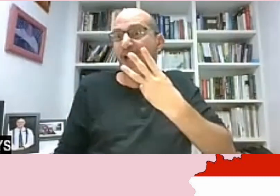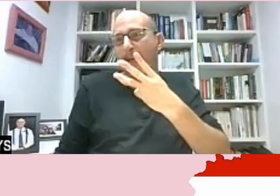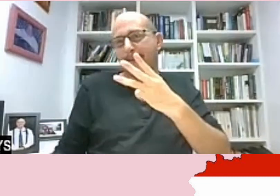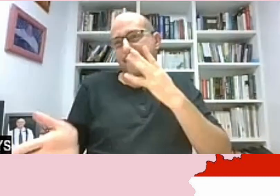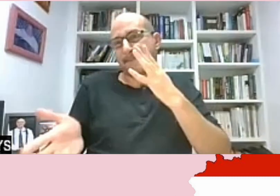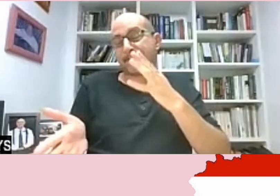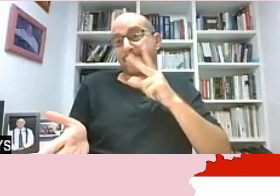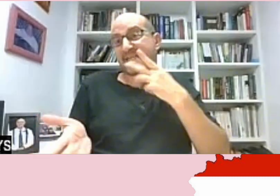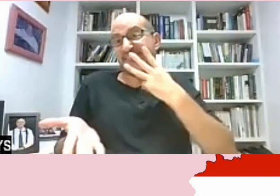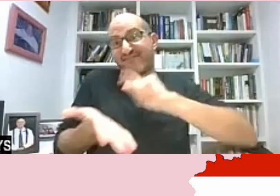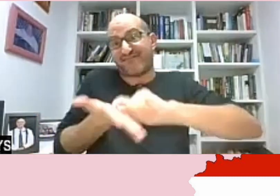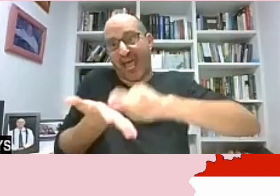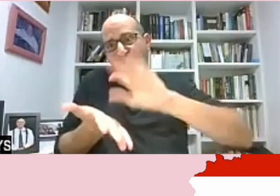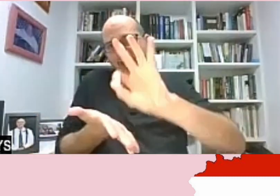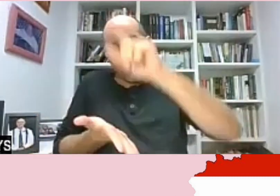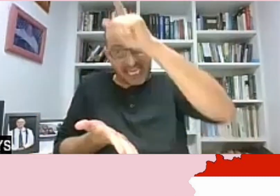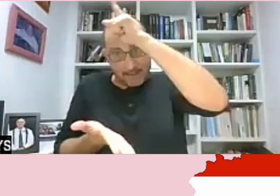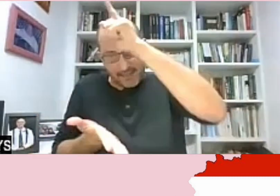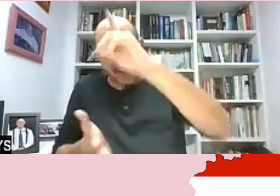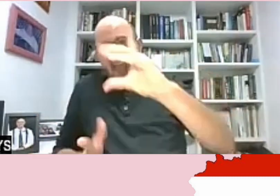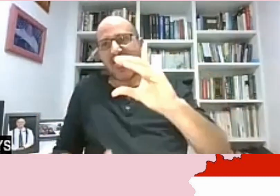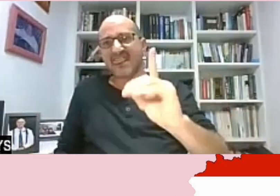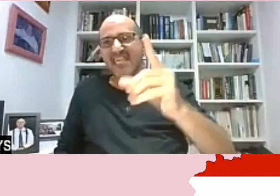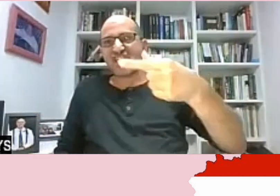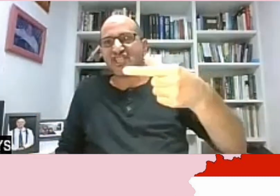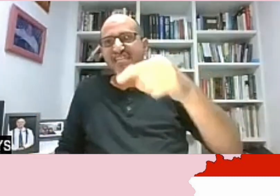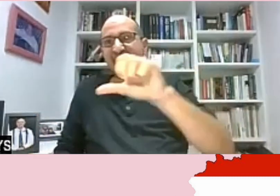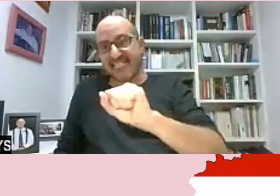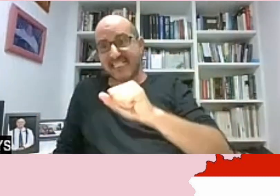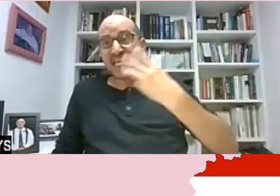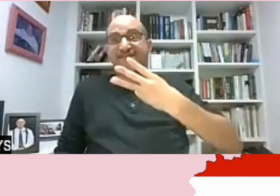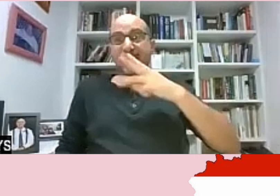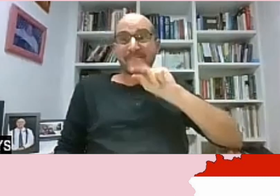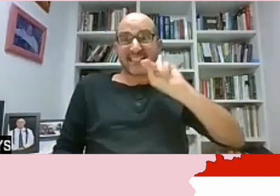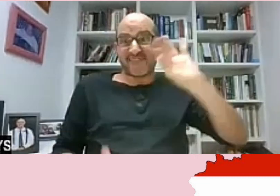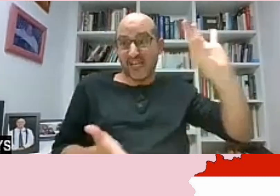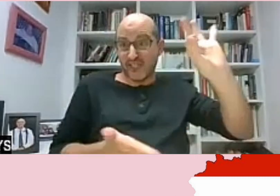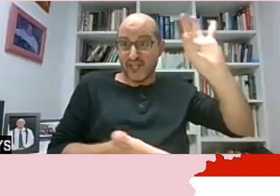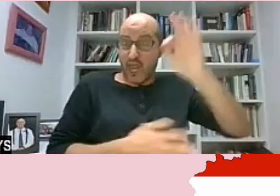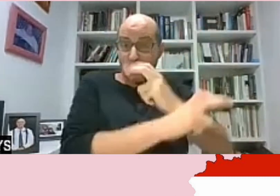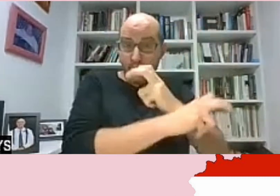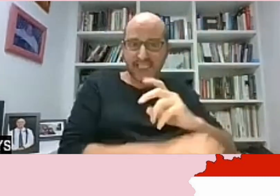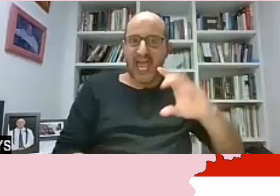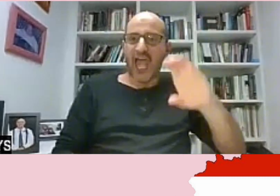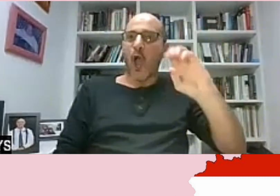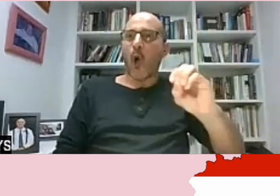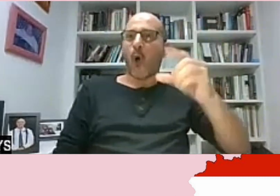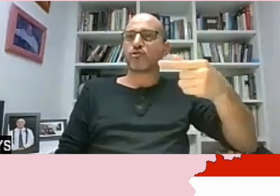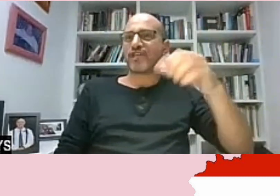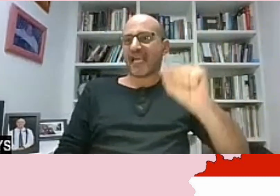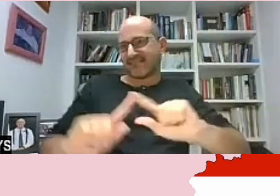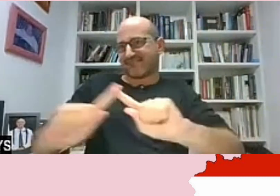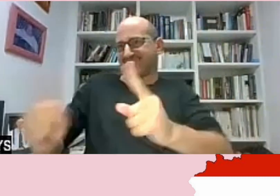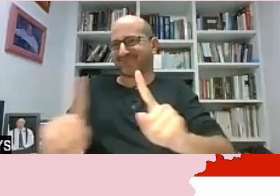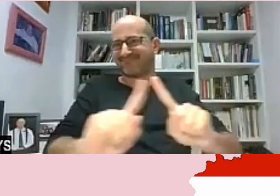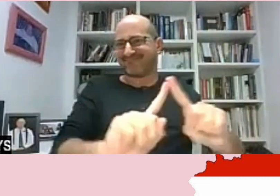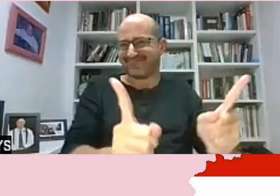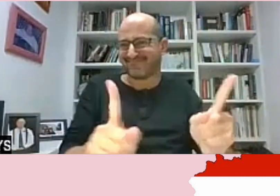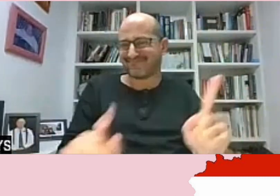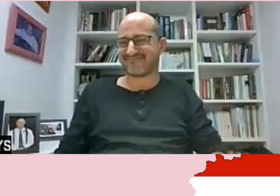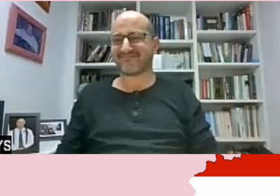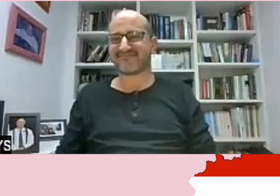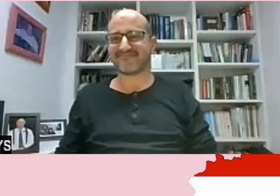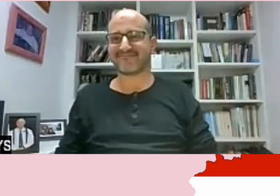גם השם של השפה בכתיבה זה DS, DGS לעומת OGS.